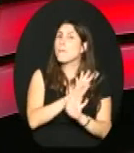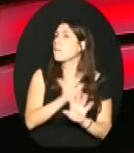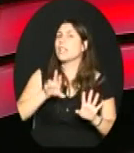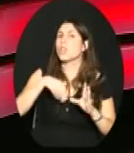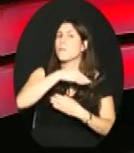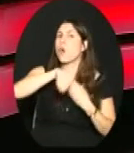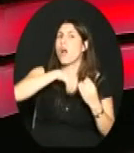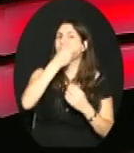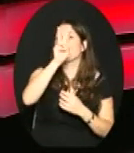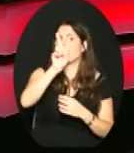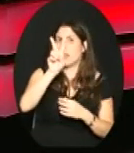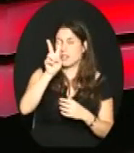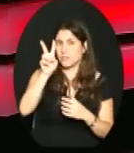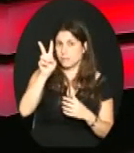יותר